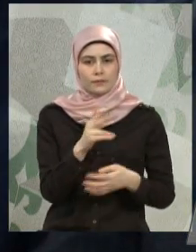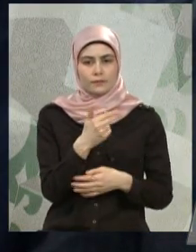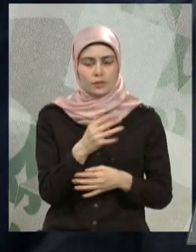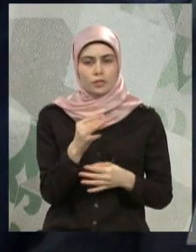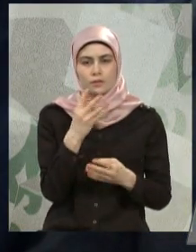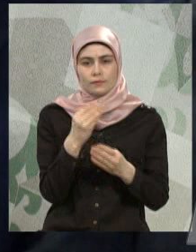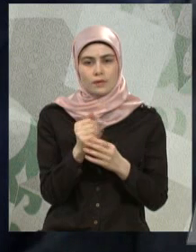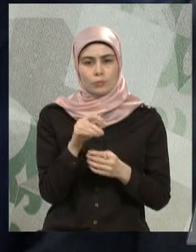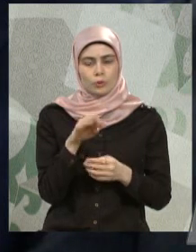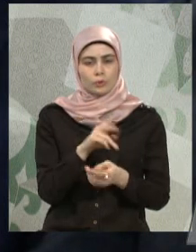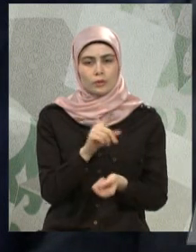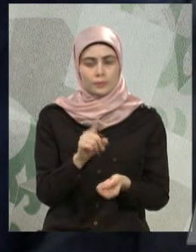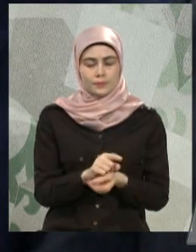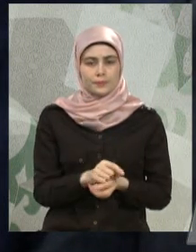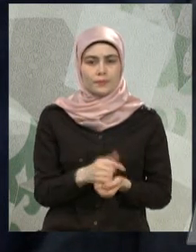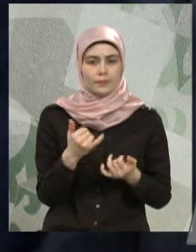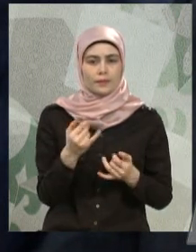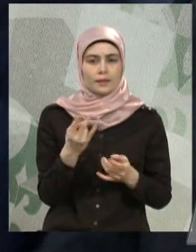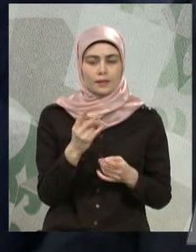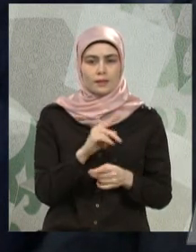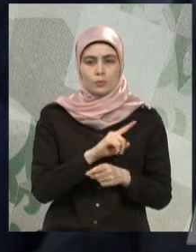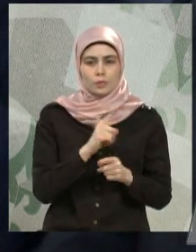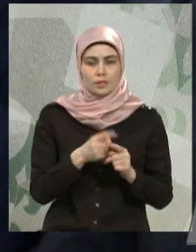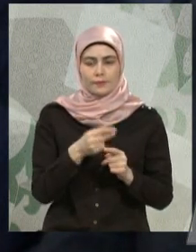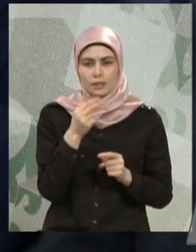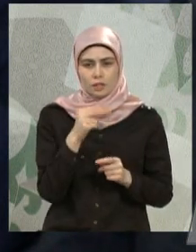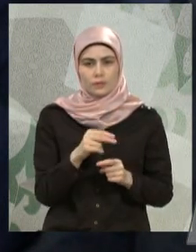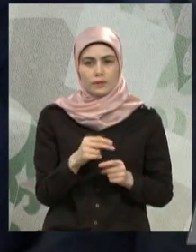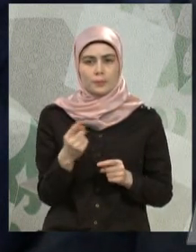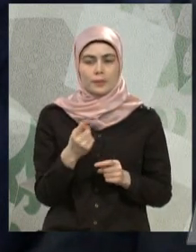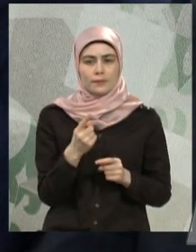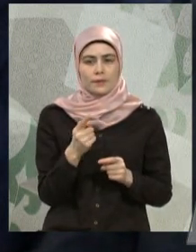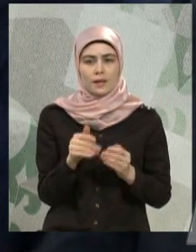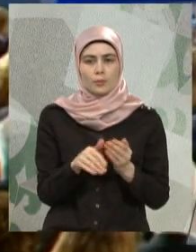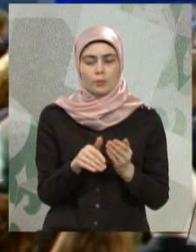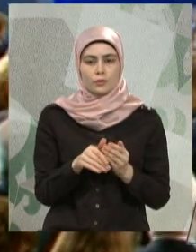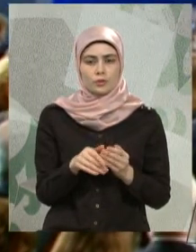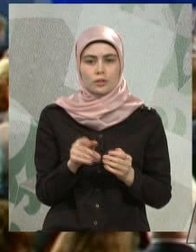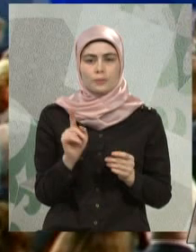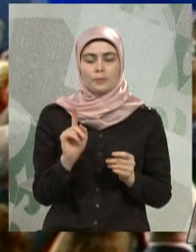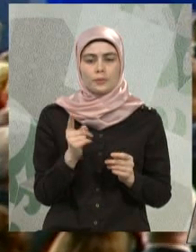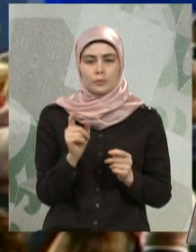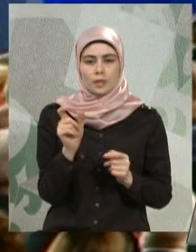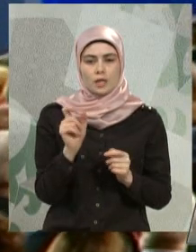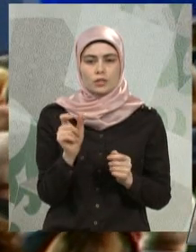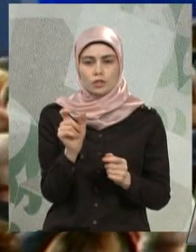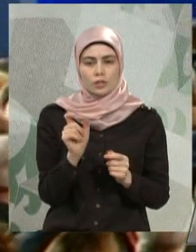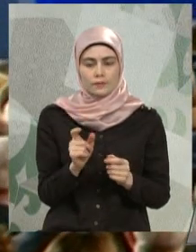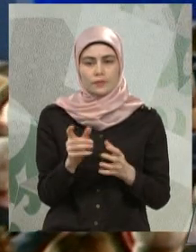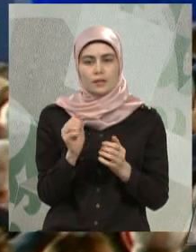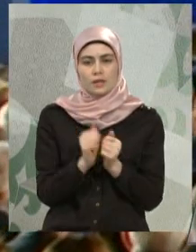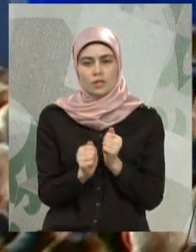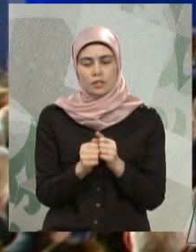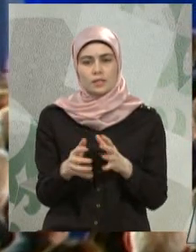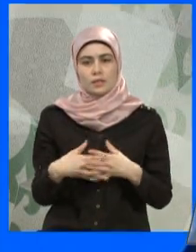необходимо сконцентрировать усилия на первичном звене здравоохранения, с которым соприкасается каждый человек, каждая семья. Именно в этой сфере